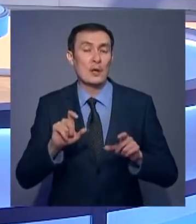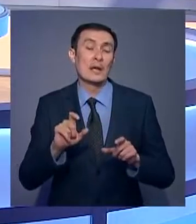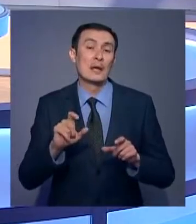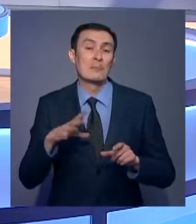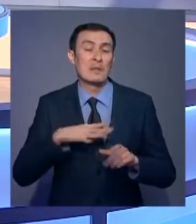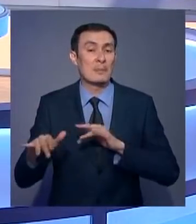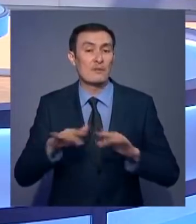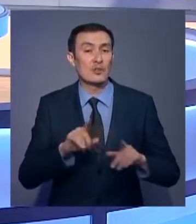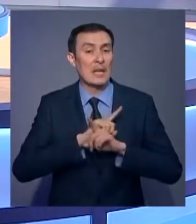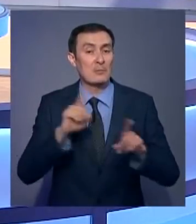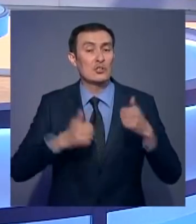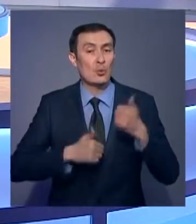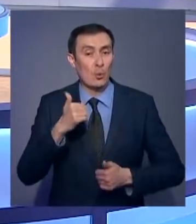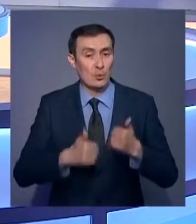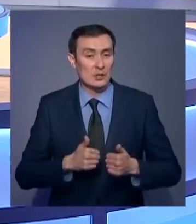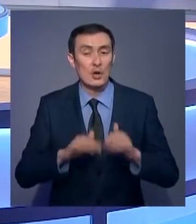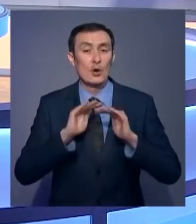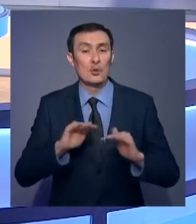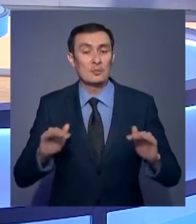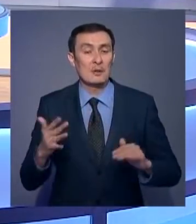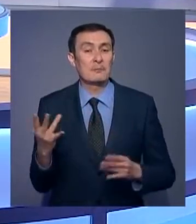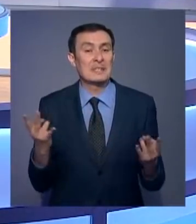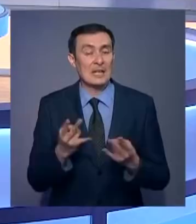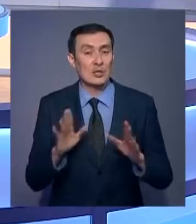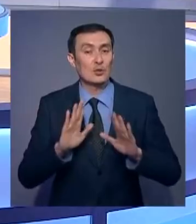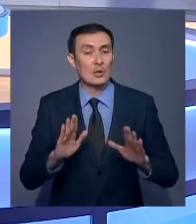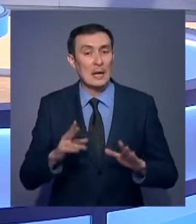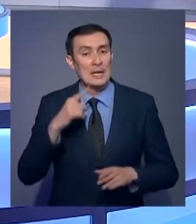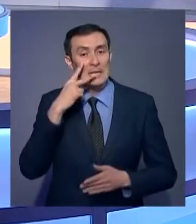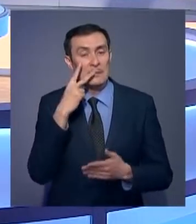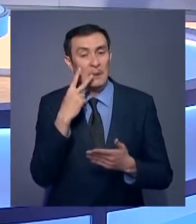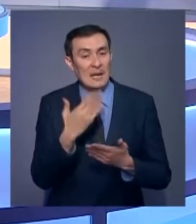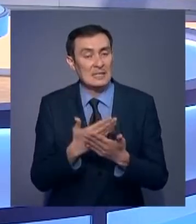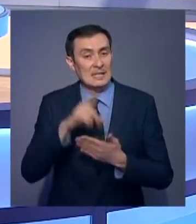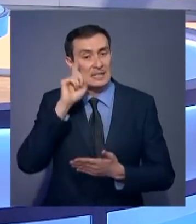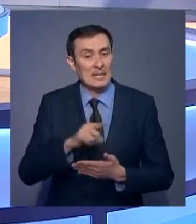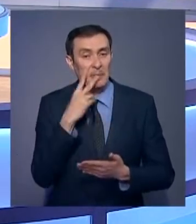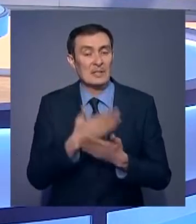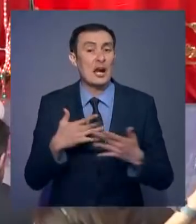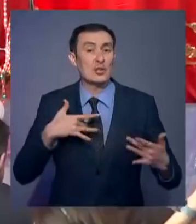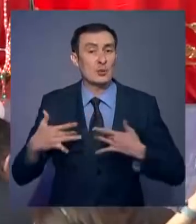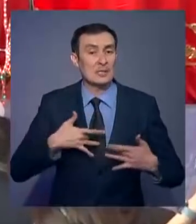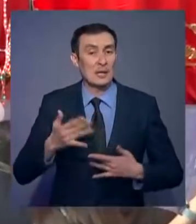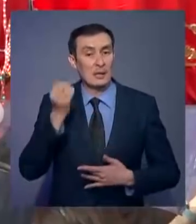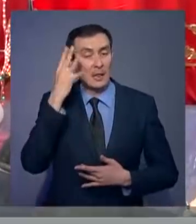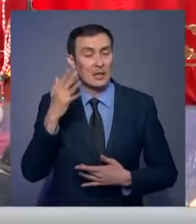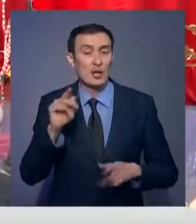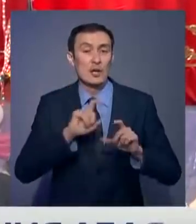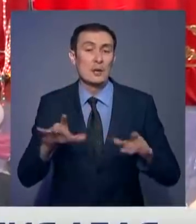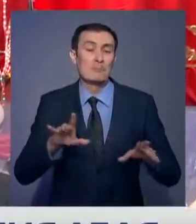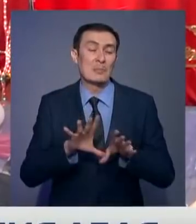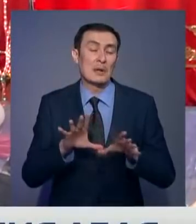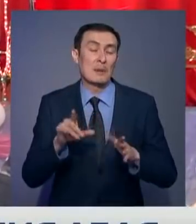Сейфуллина прошел необычный конкурс. Ученикам предстояло не только блеснуть своими знаниями, но и проявить актерские таланты. Школьники